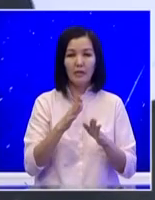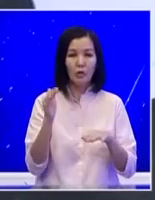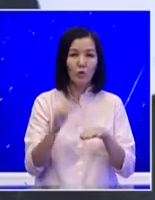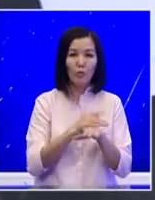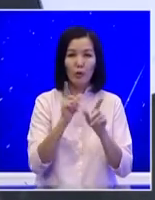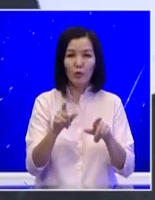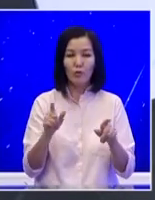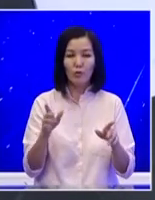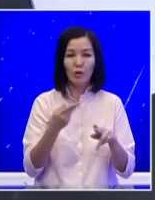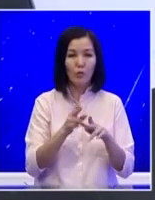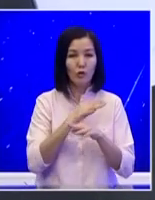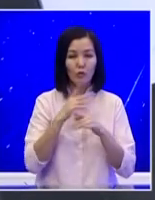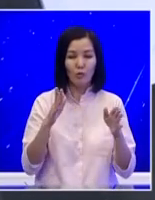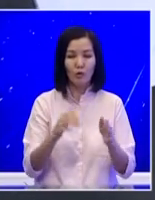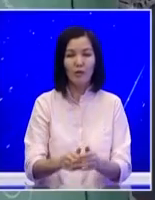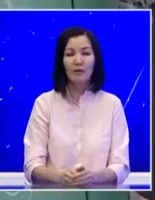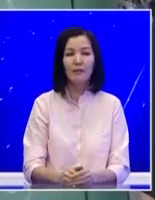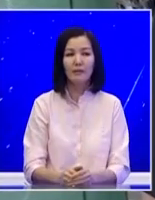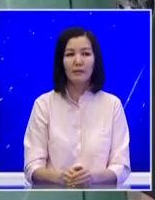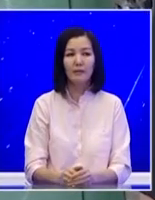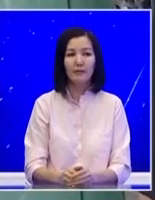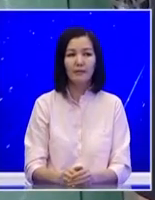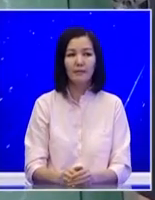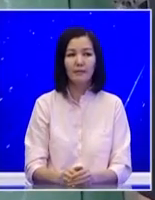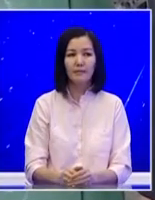людей в мире немало, восторгается Айдана.